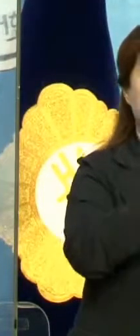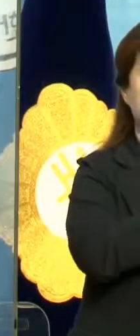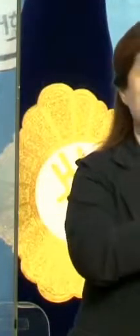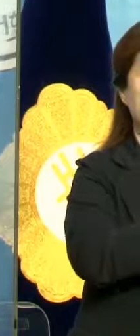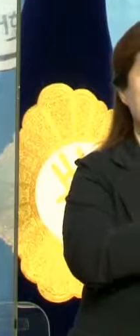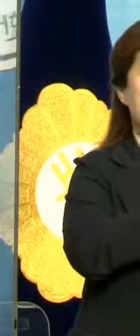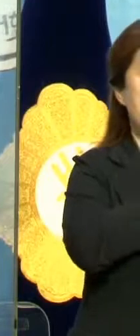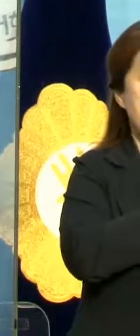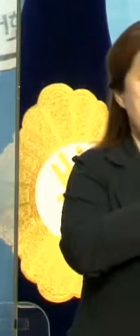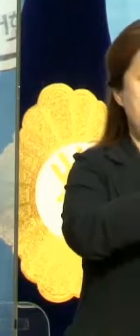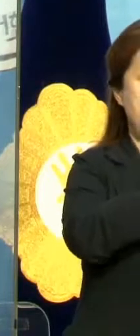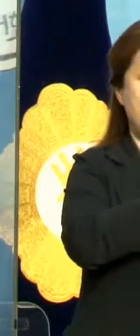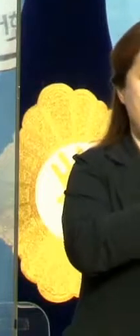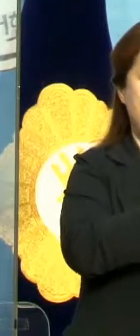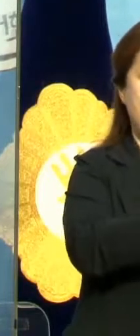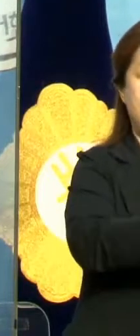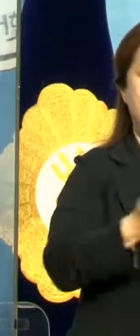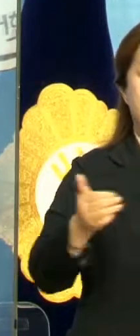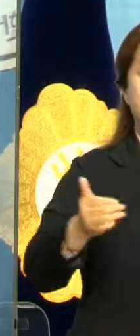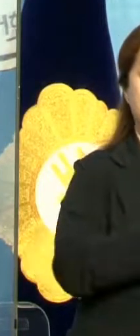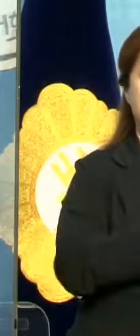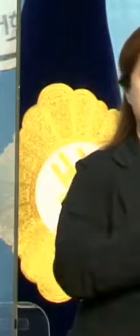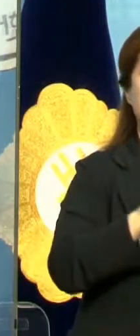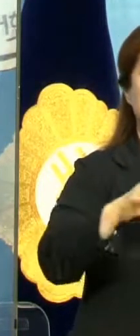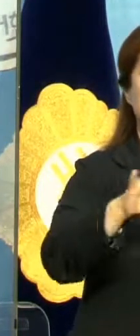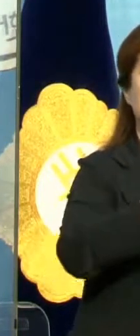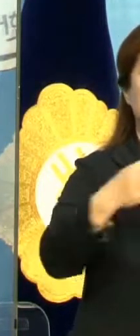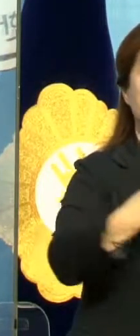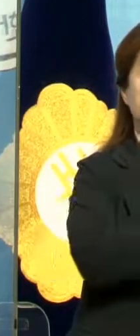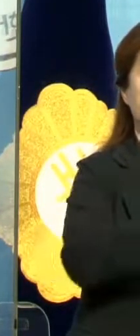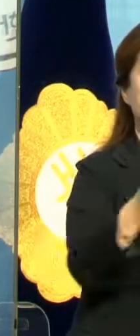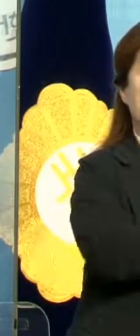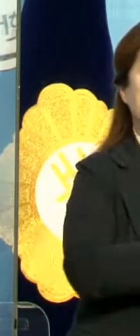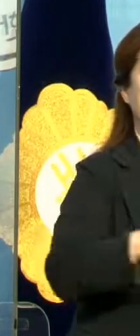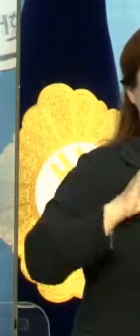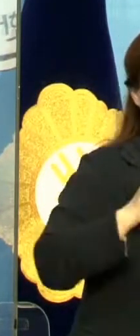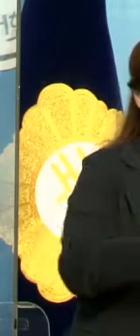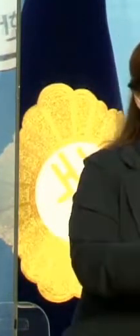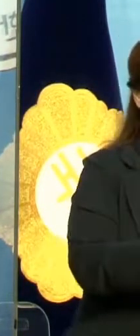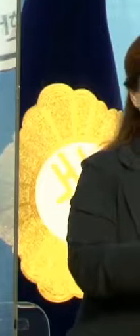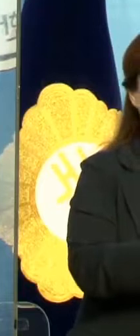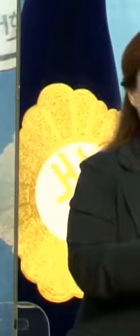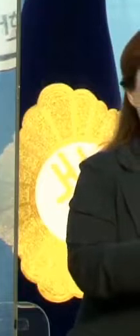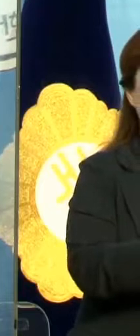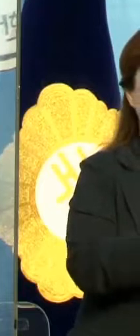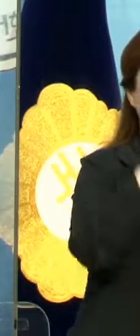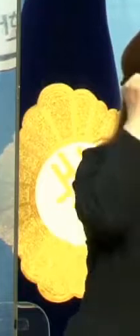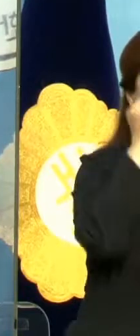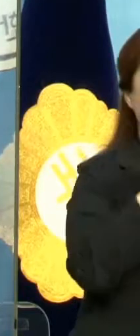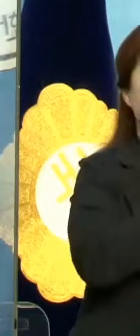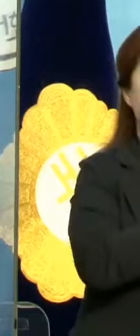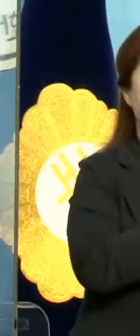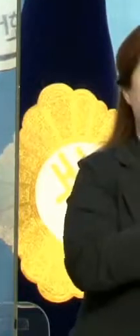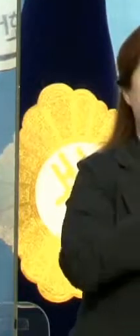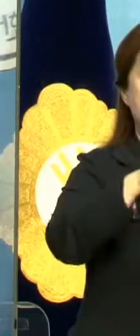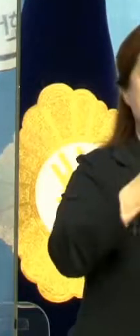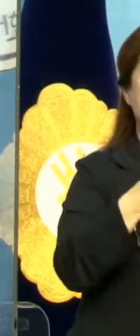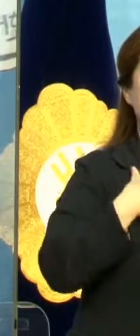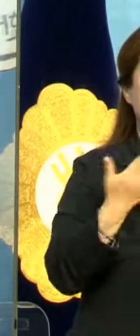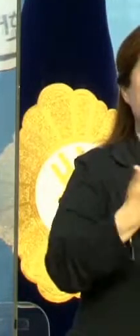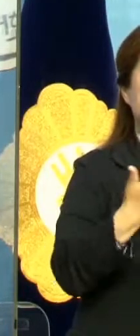언론 보도가 나오기 전까지 국토위 에서 변경을 신청 하기는 커녕 단체 라도 그